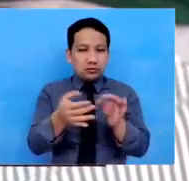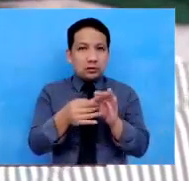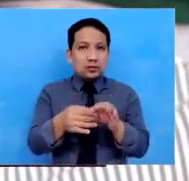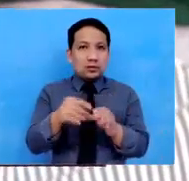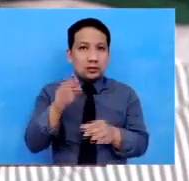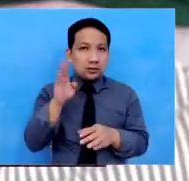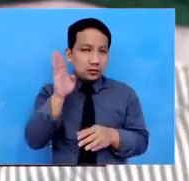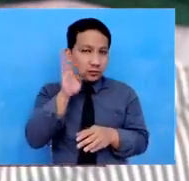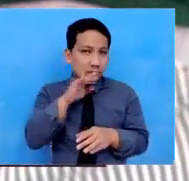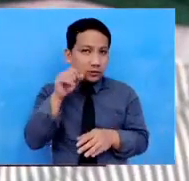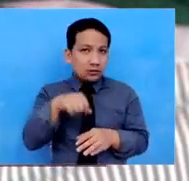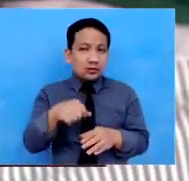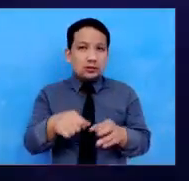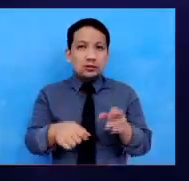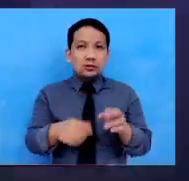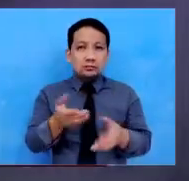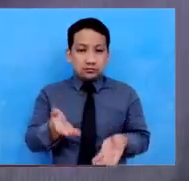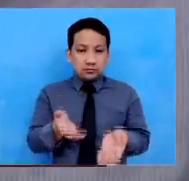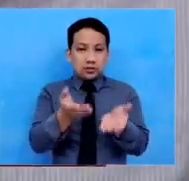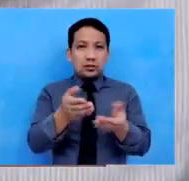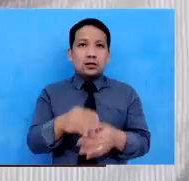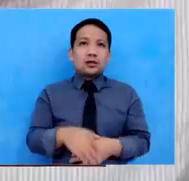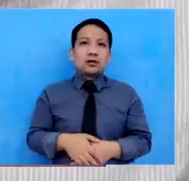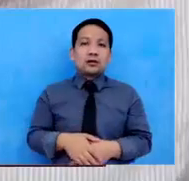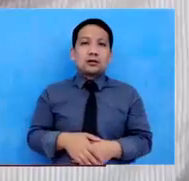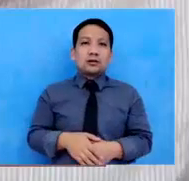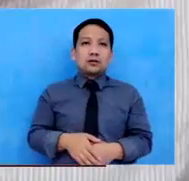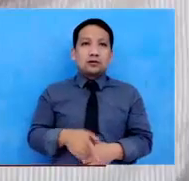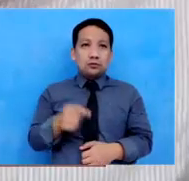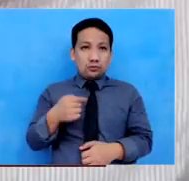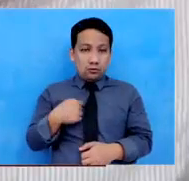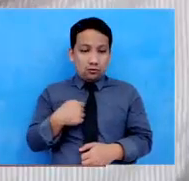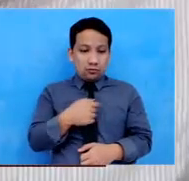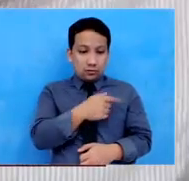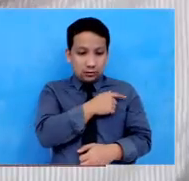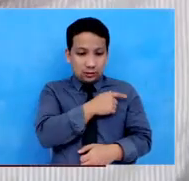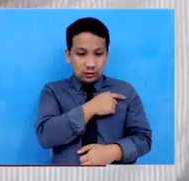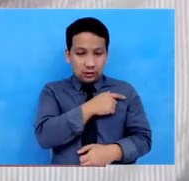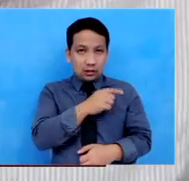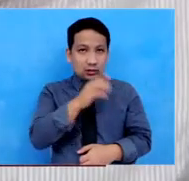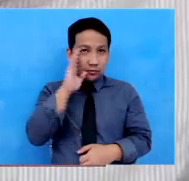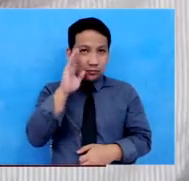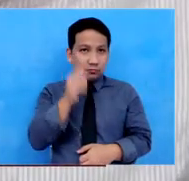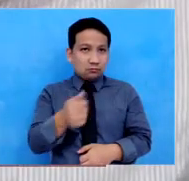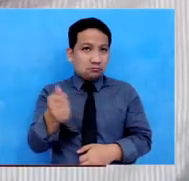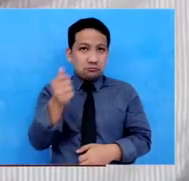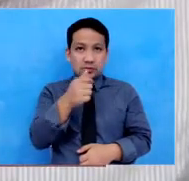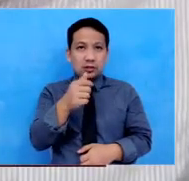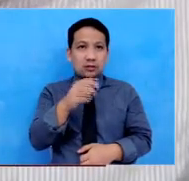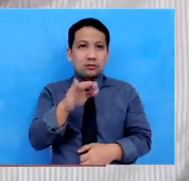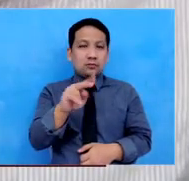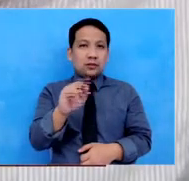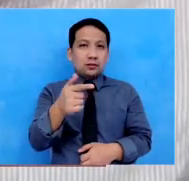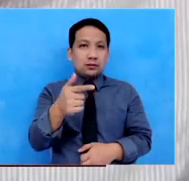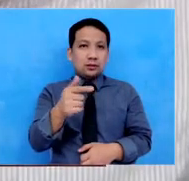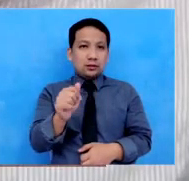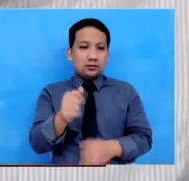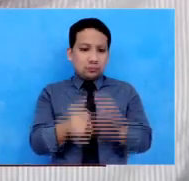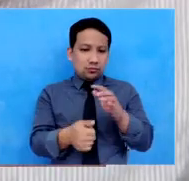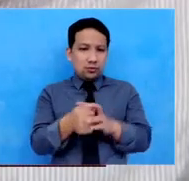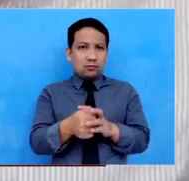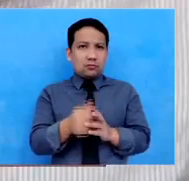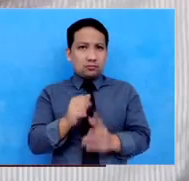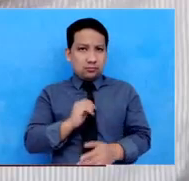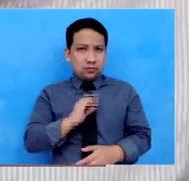Percy kay Bantag. Ako kay General Bantag, Director Bantag, ay lumabas siya, magpakilala natin siya, magpakita